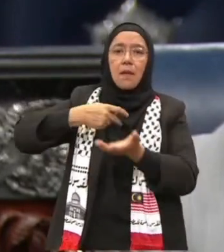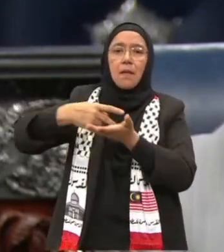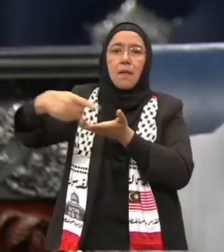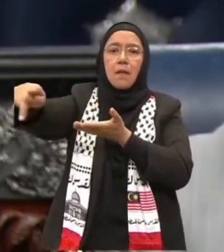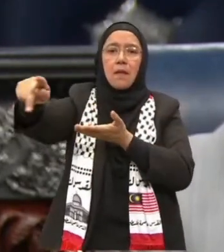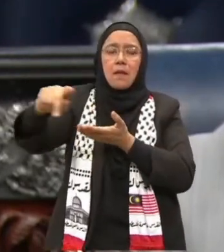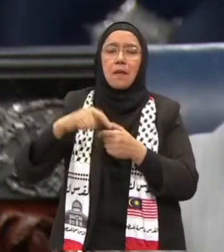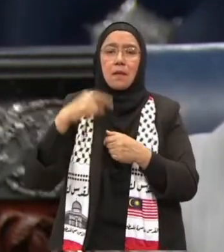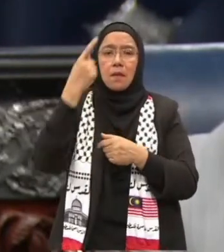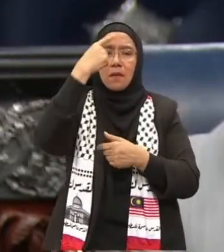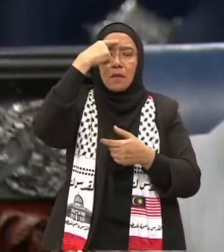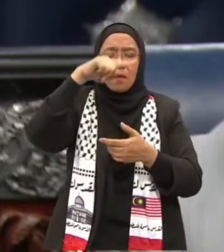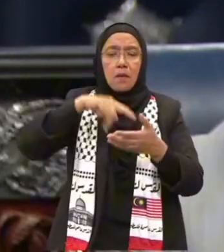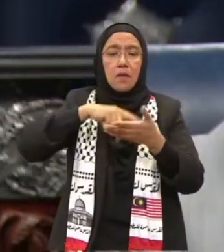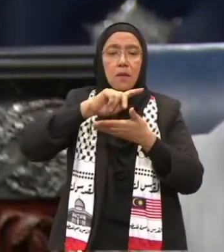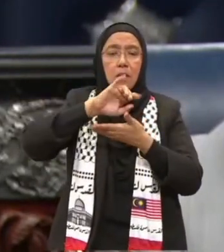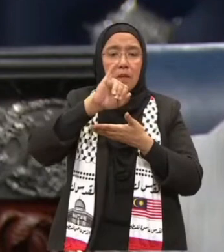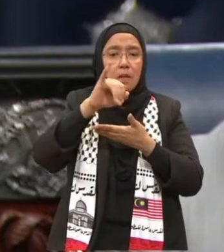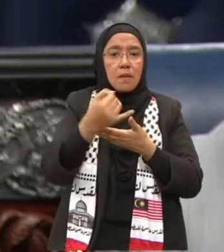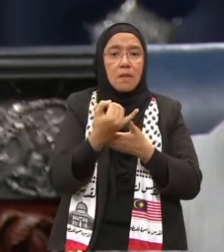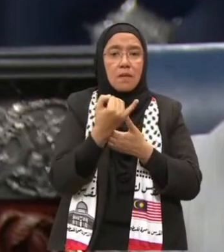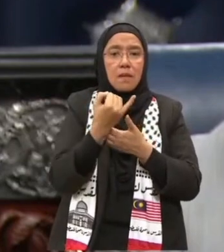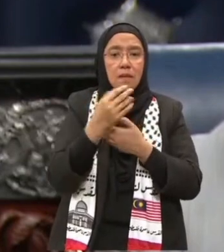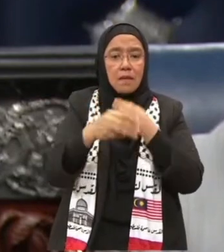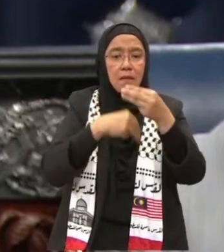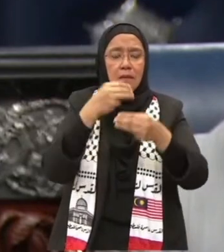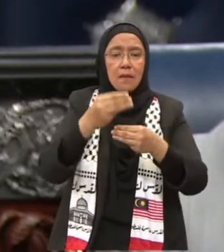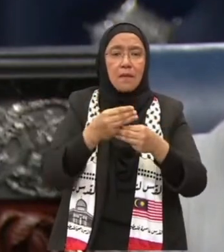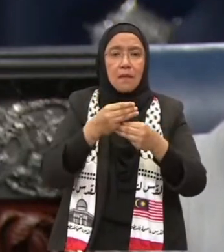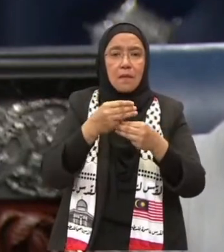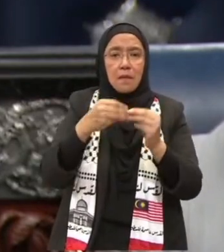ataupun disenarai hitam, adakah